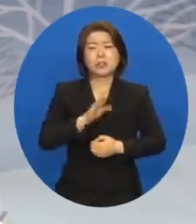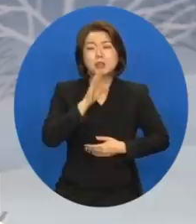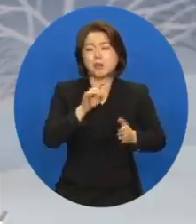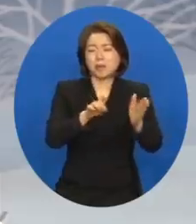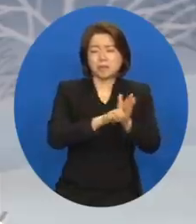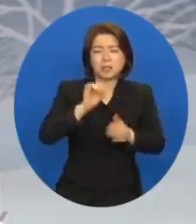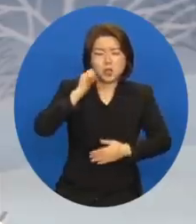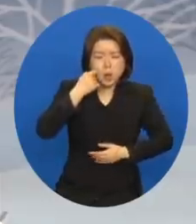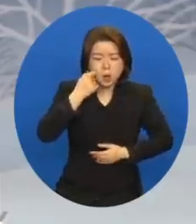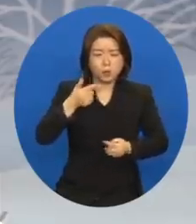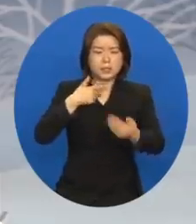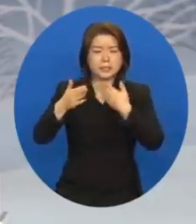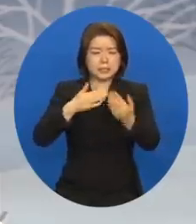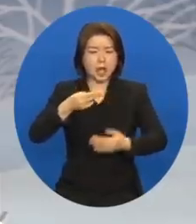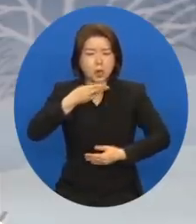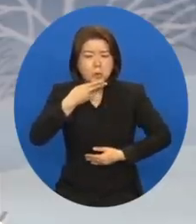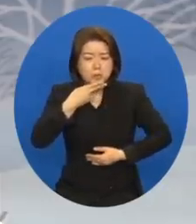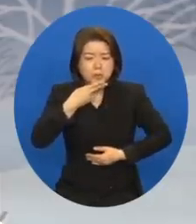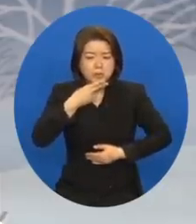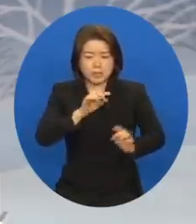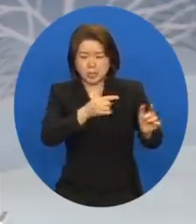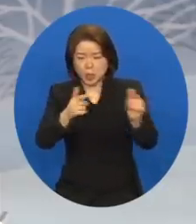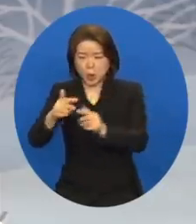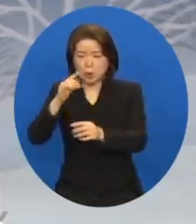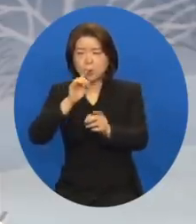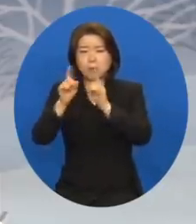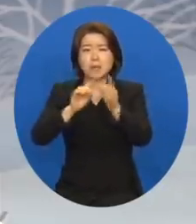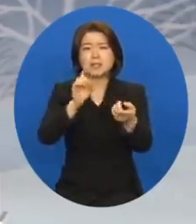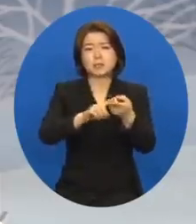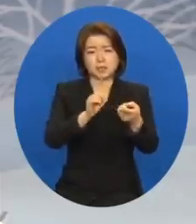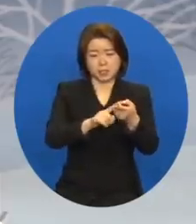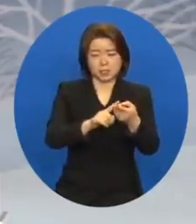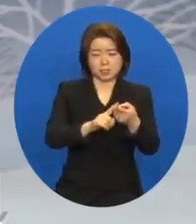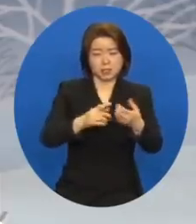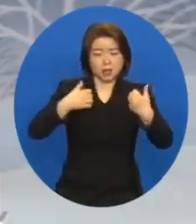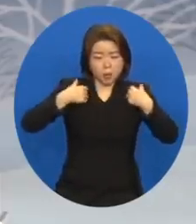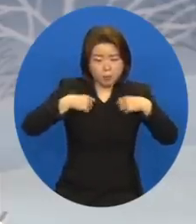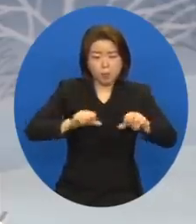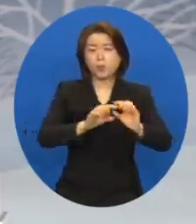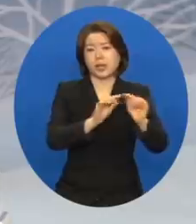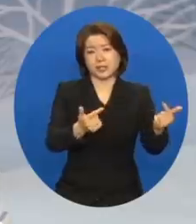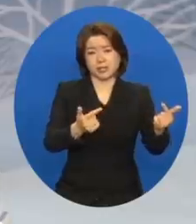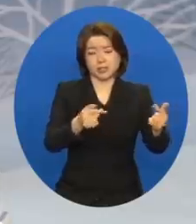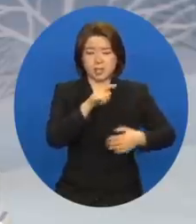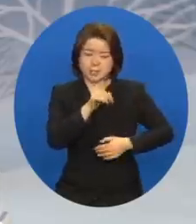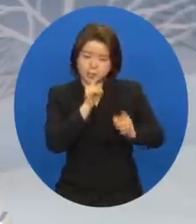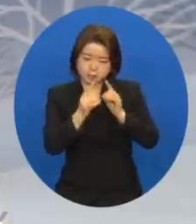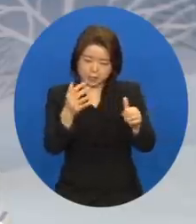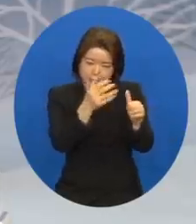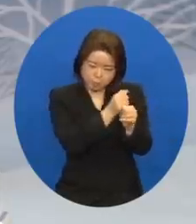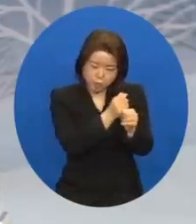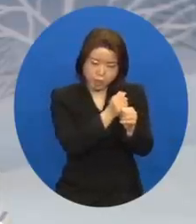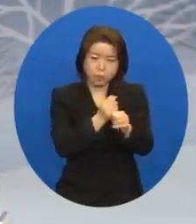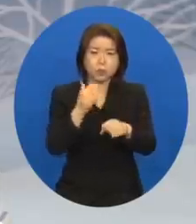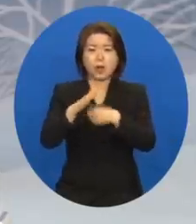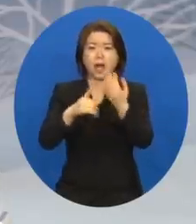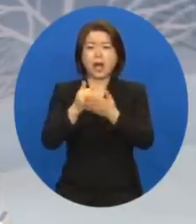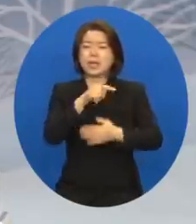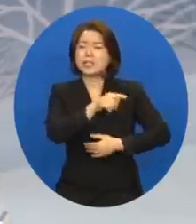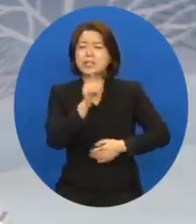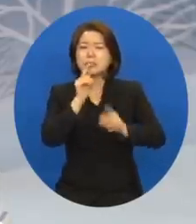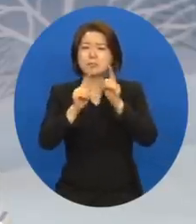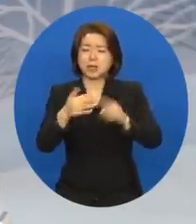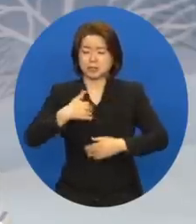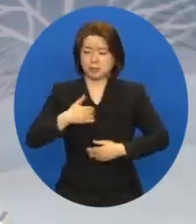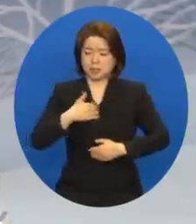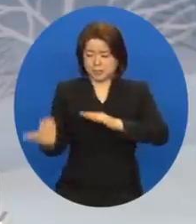않고 체험되지 않는 말씀에 대하여 포기하지 않고 그 말씀을 붙잡고 하나님, 이 말씀이